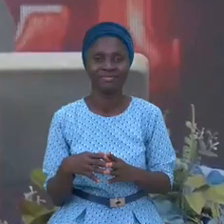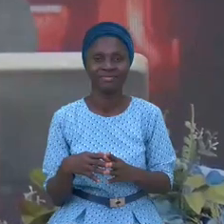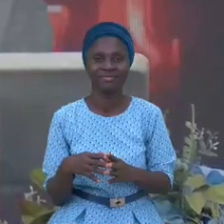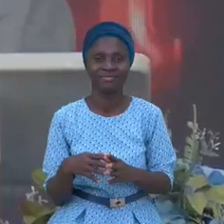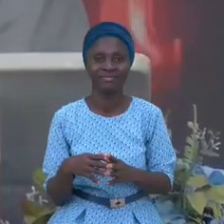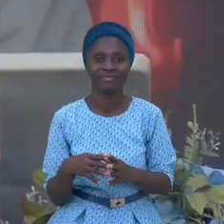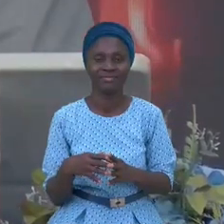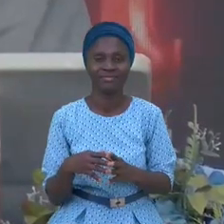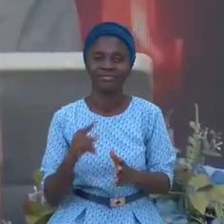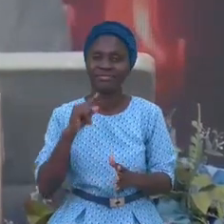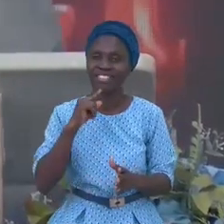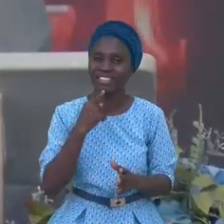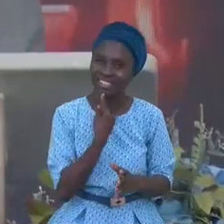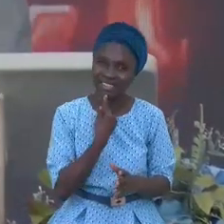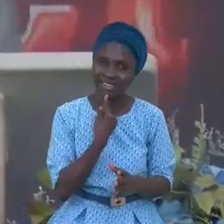Zélé.